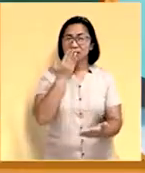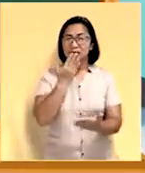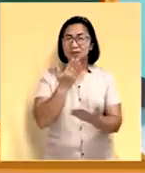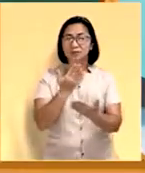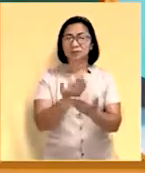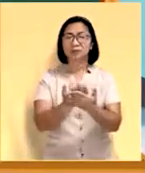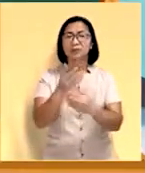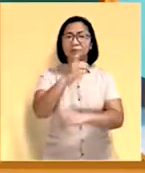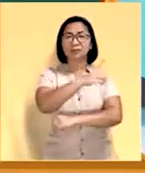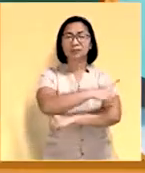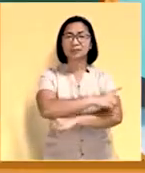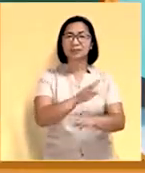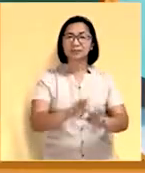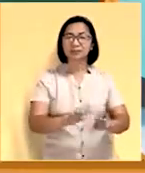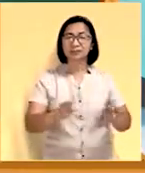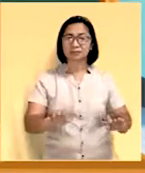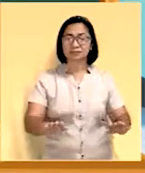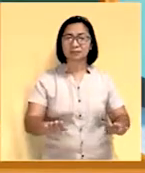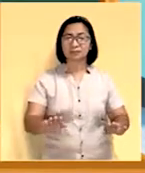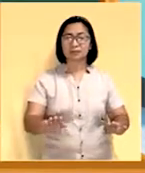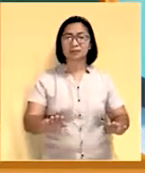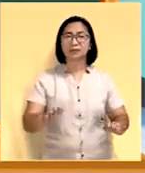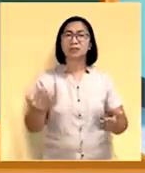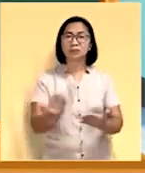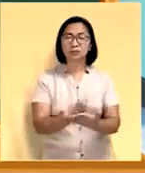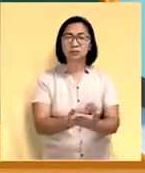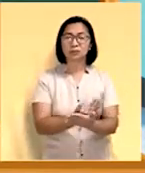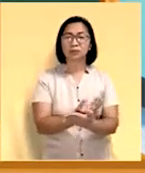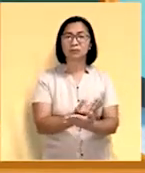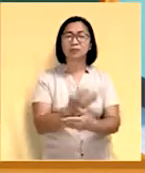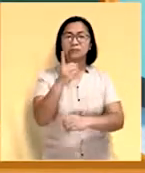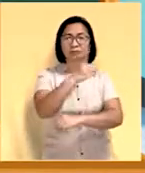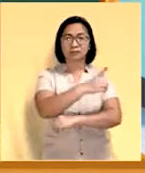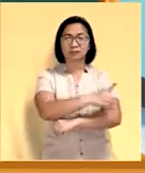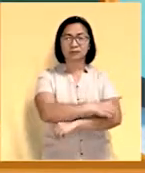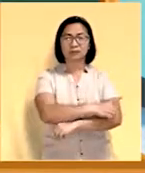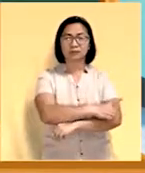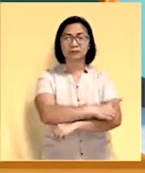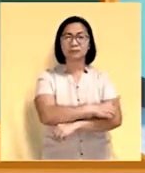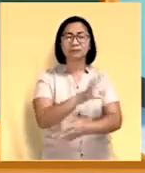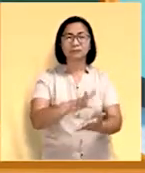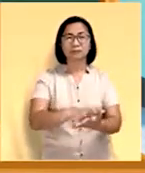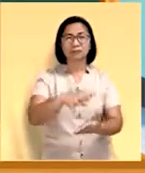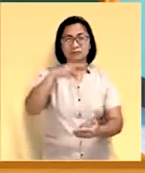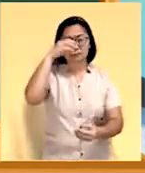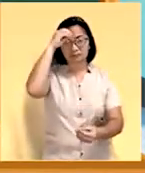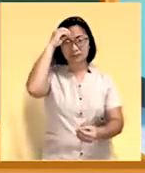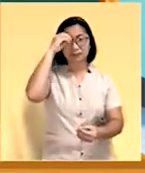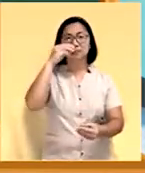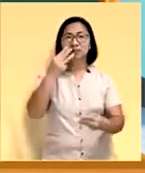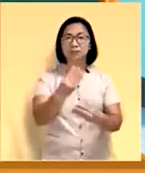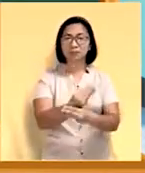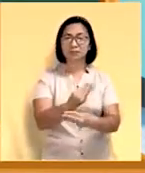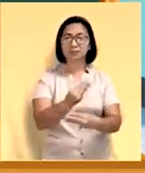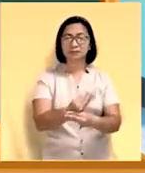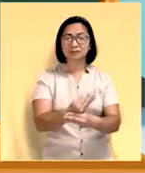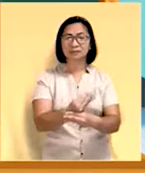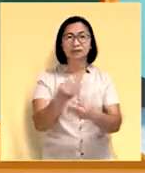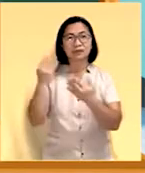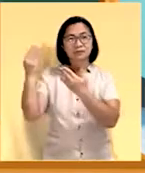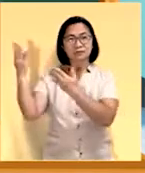Magandang araw, mga bata! Isa na namang panibagong araw ng pagkatuto sa